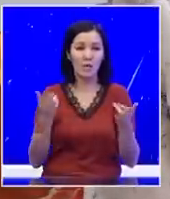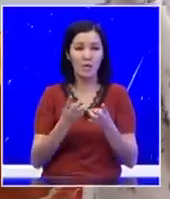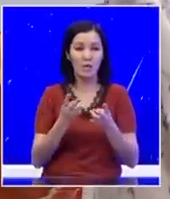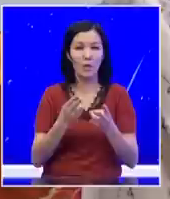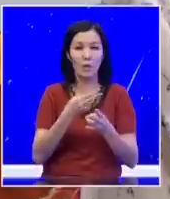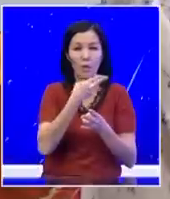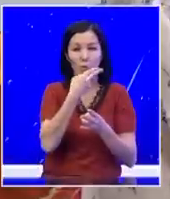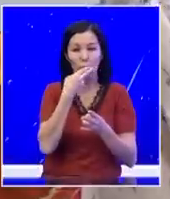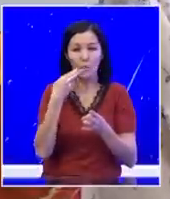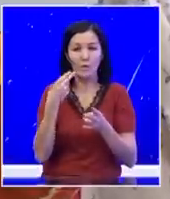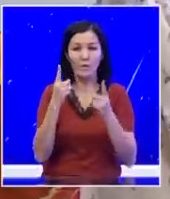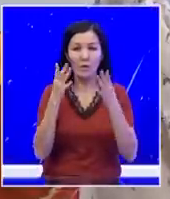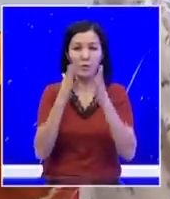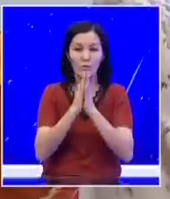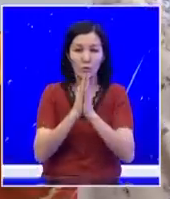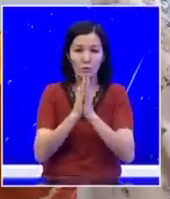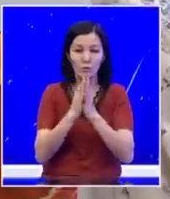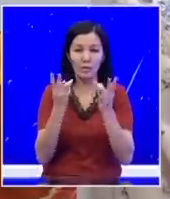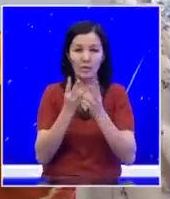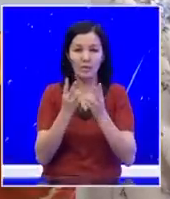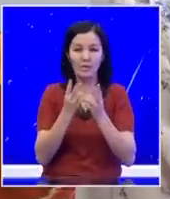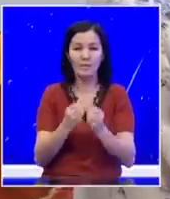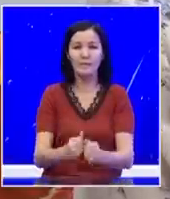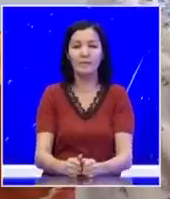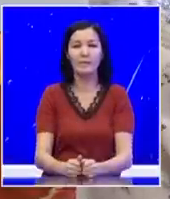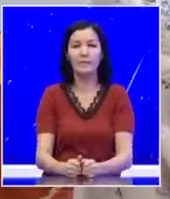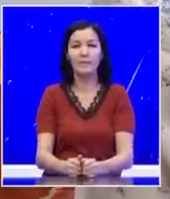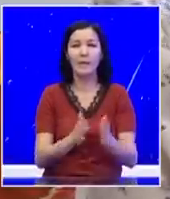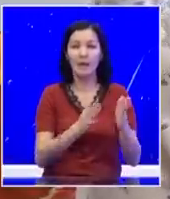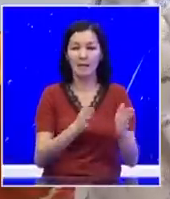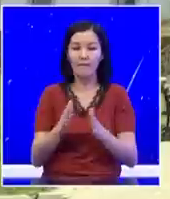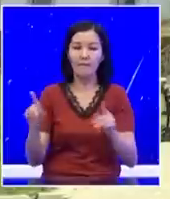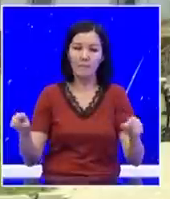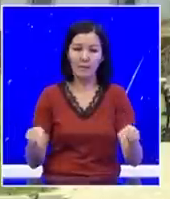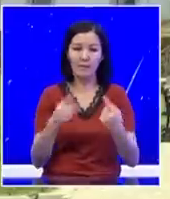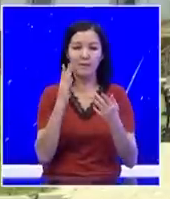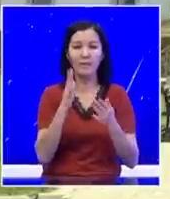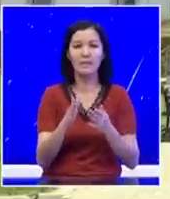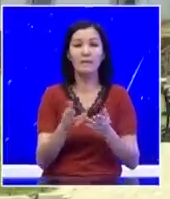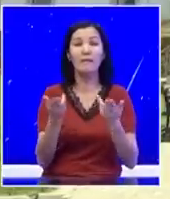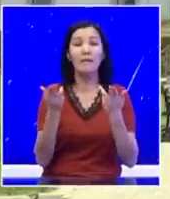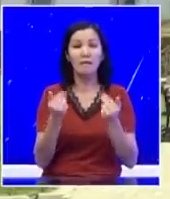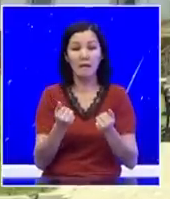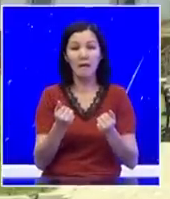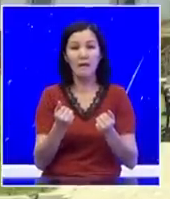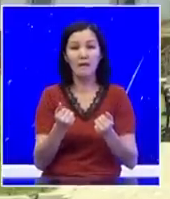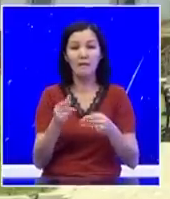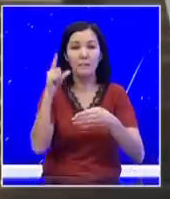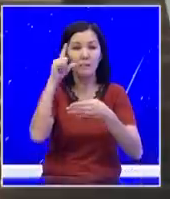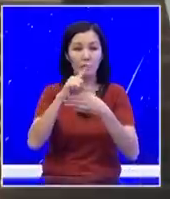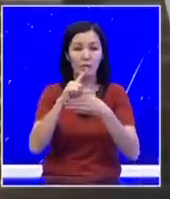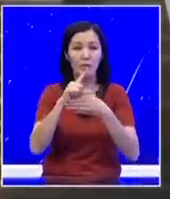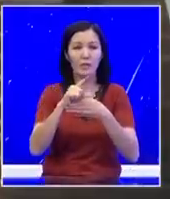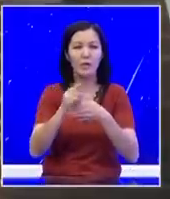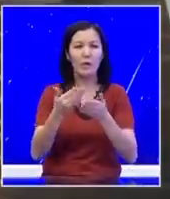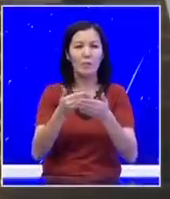Ораза ұстау керек, іштеме табылмайтындай болып естеді ақырындап жастар. Өкінішке қарай мешіттерде бұрынғыдай